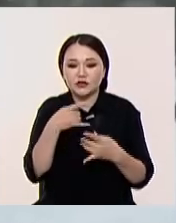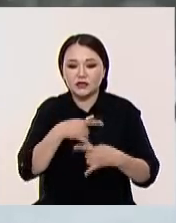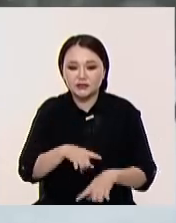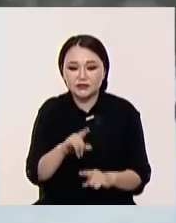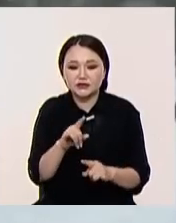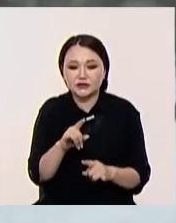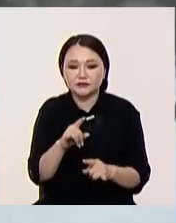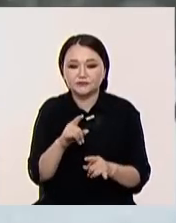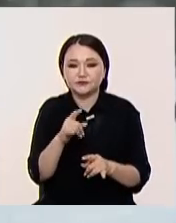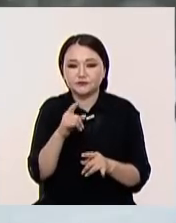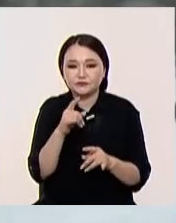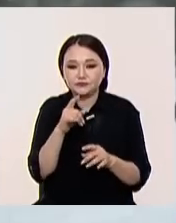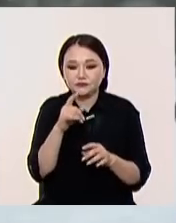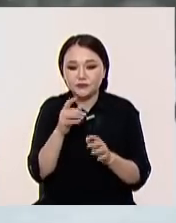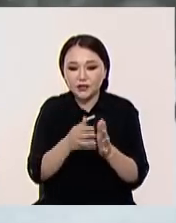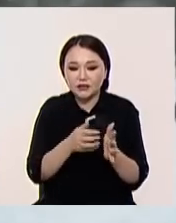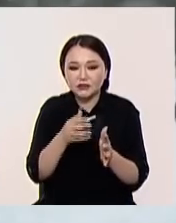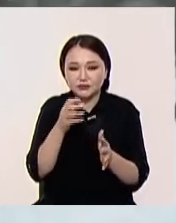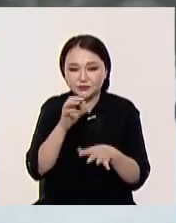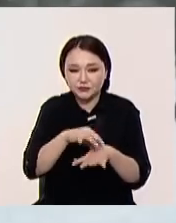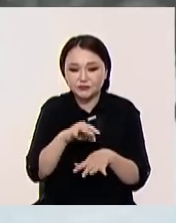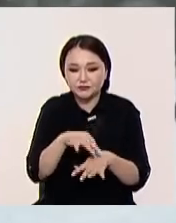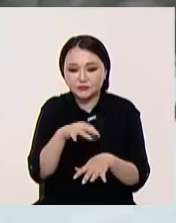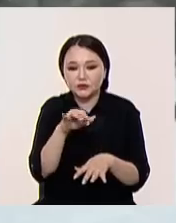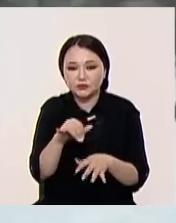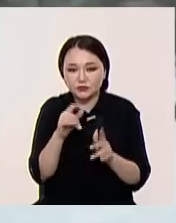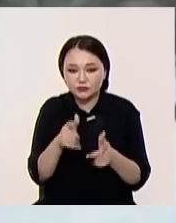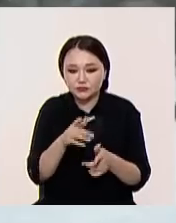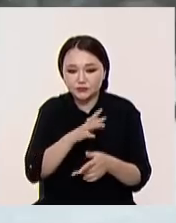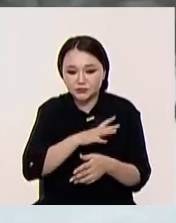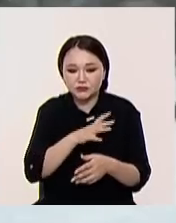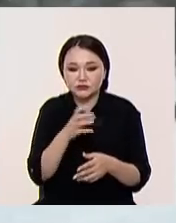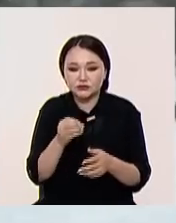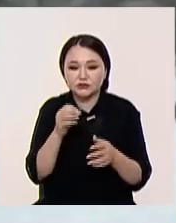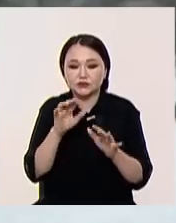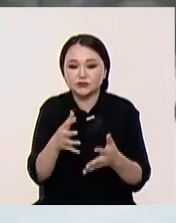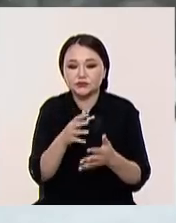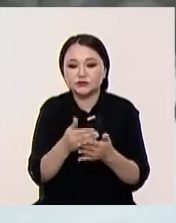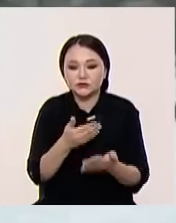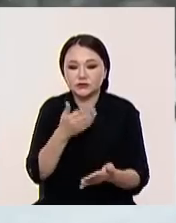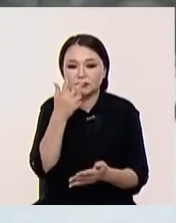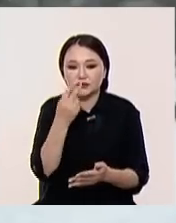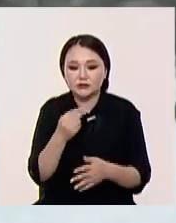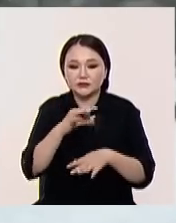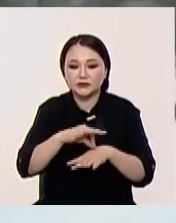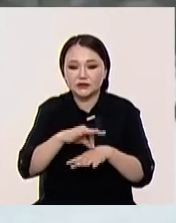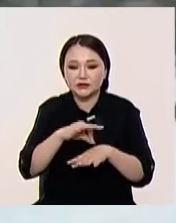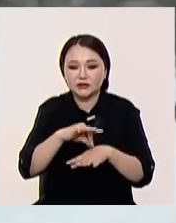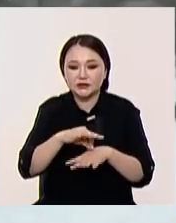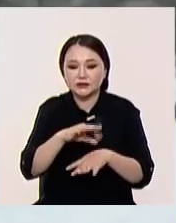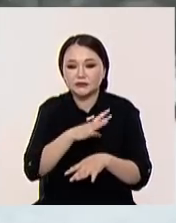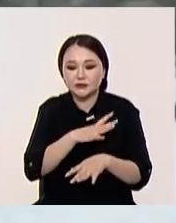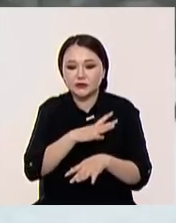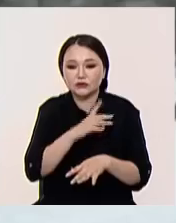кезде жетилмей туулган дейди. Соң кийин осы сол окуя болордун алдында 3 күн ауырган дейди. 3 күн ауырды